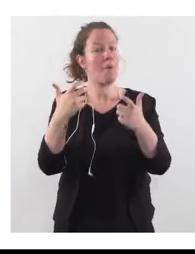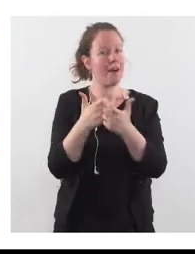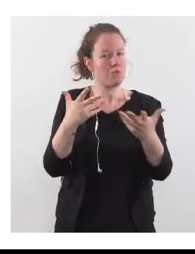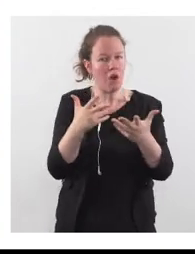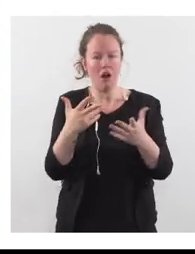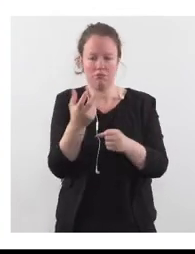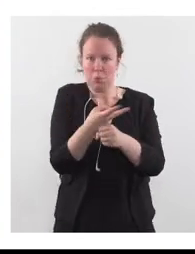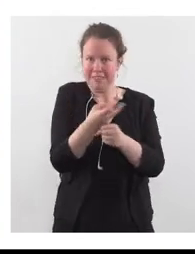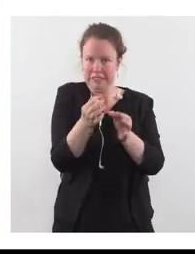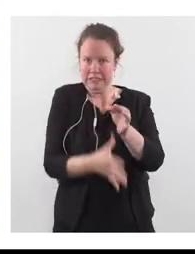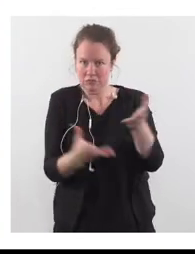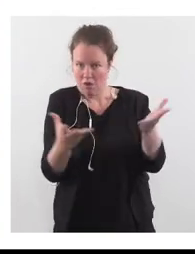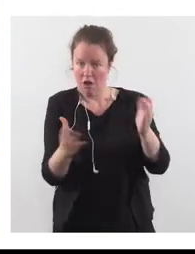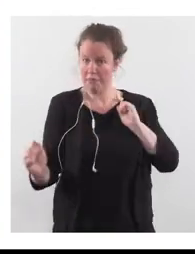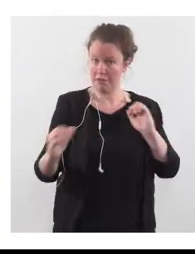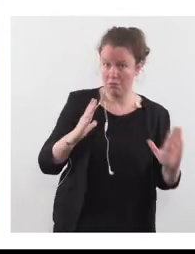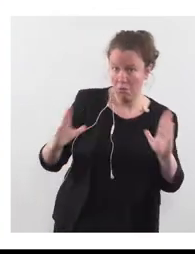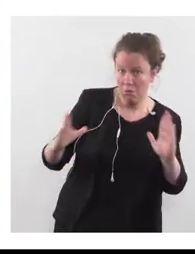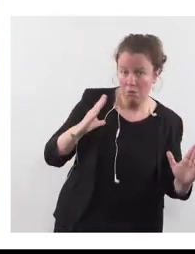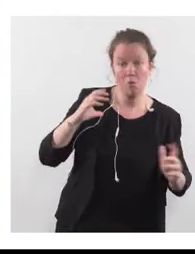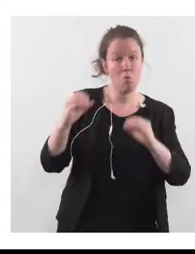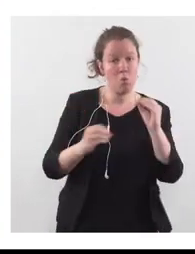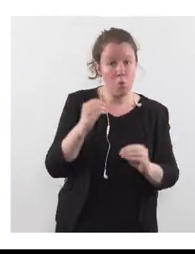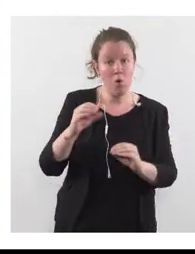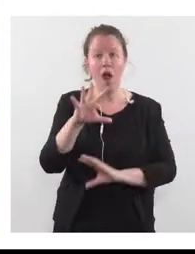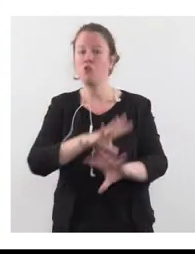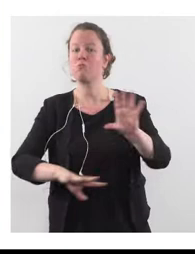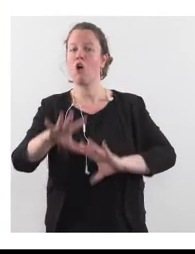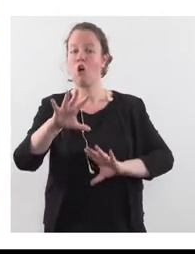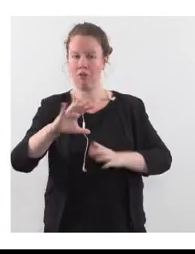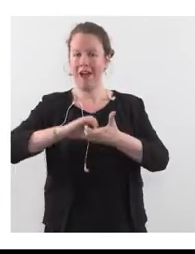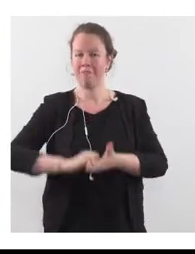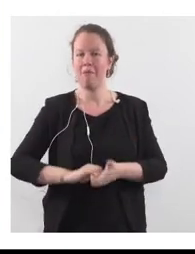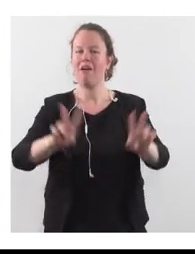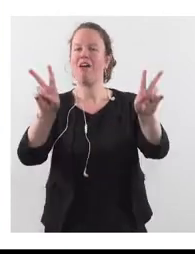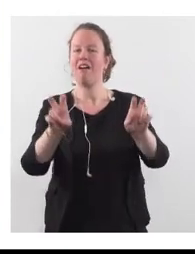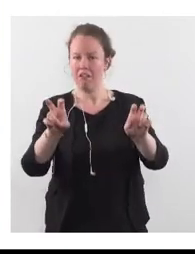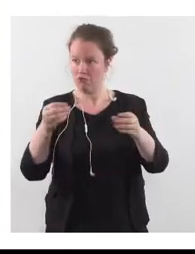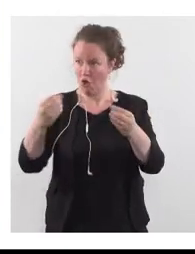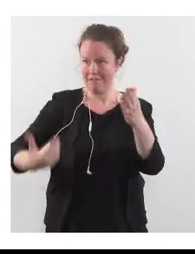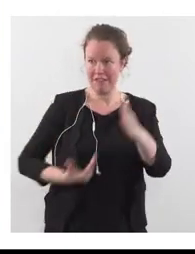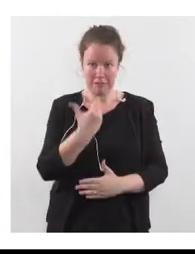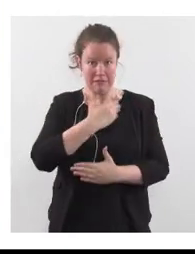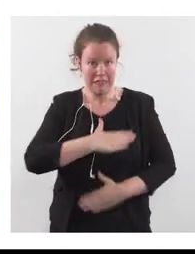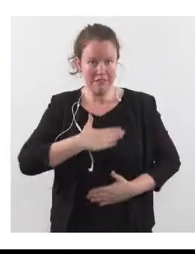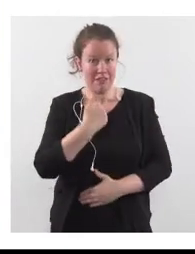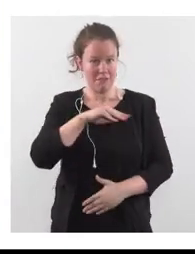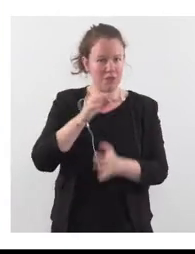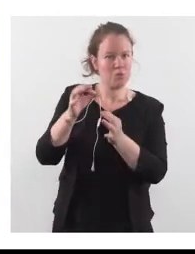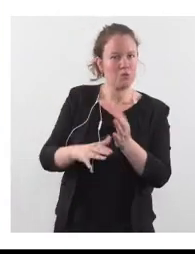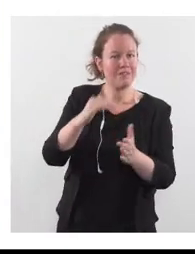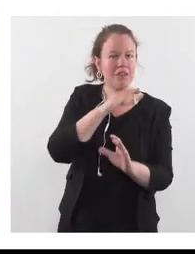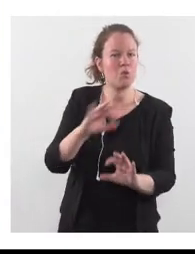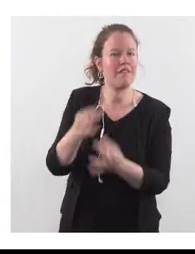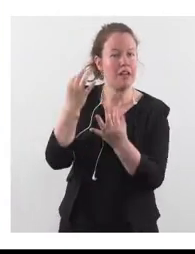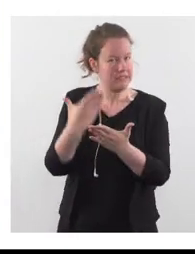résolution à l'amiable suffisent à apporter une solution. Et la victime, c'est bien ce qu'elle veut, c'est qu'on lui trouve une solution. Néanmoins, il me